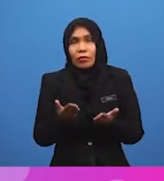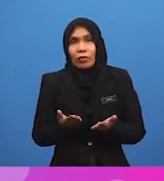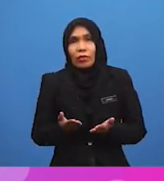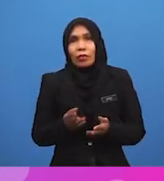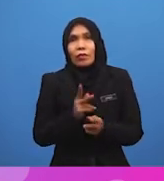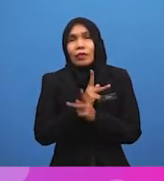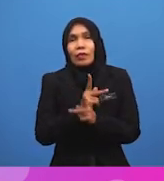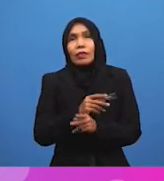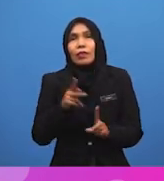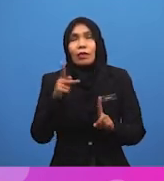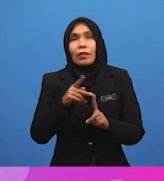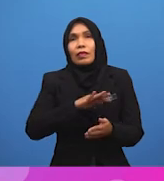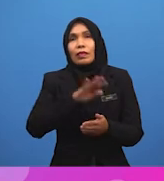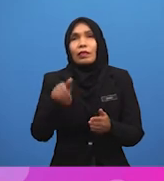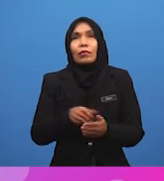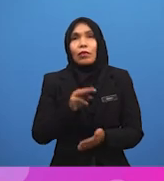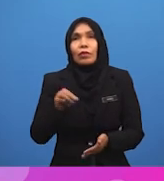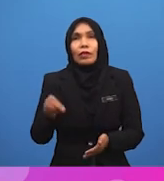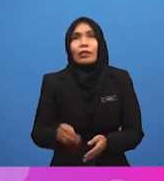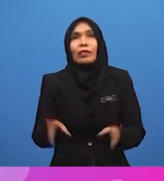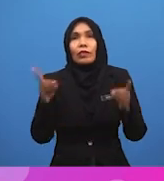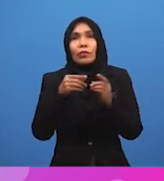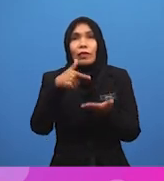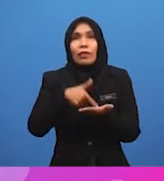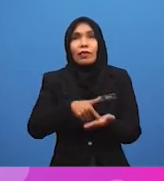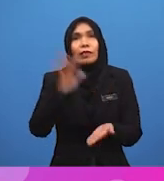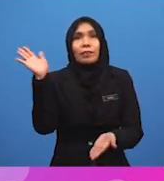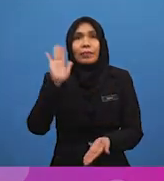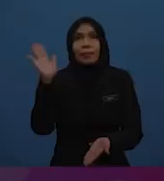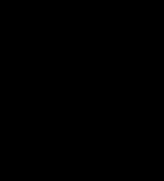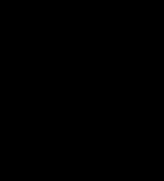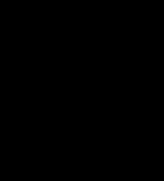kasih kepada semua murid yang sudi bersama. Jumpa lagi. Bye.